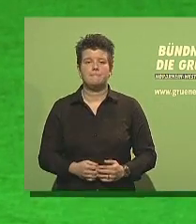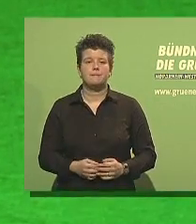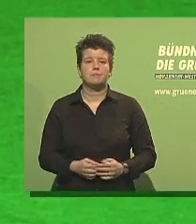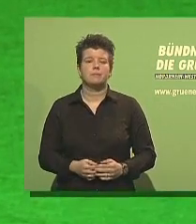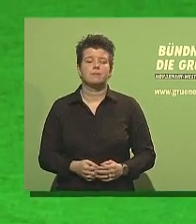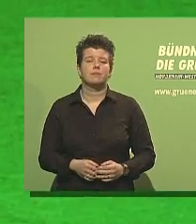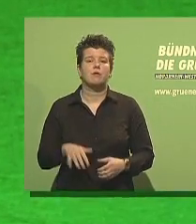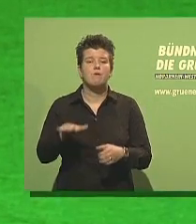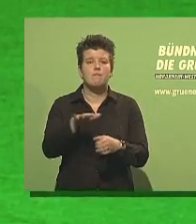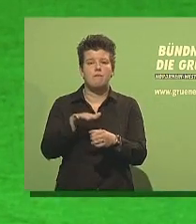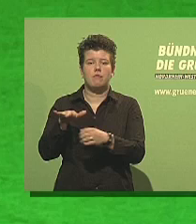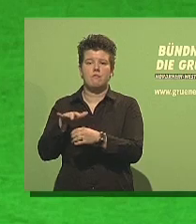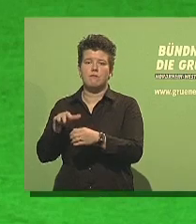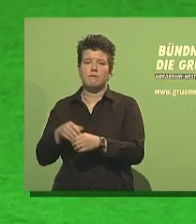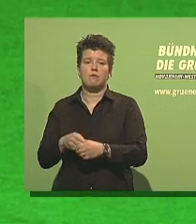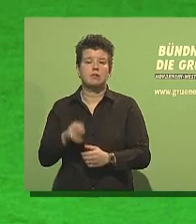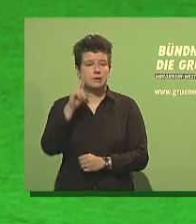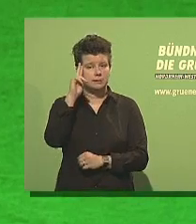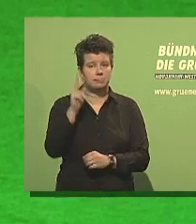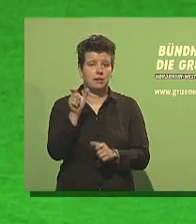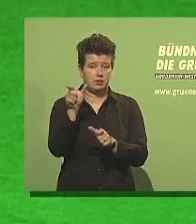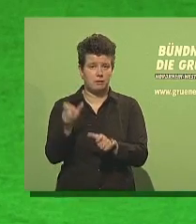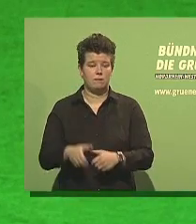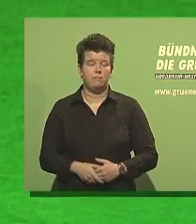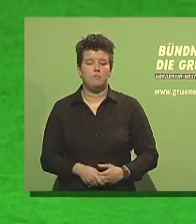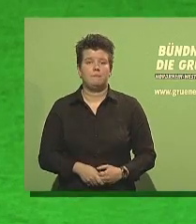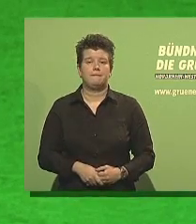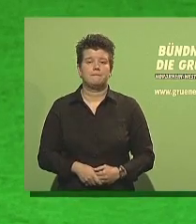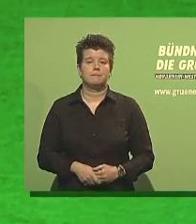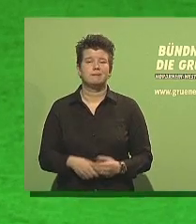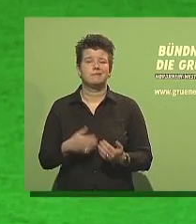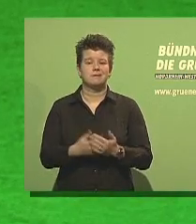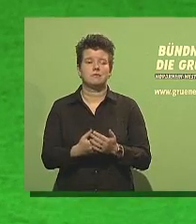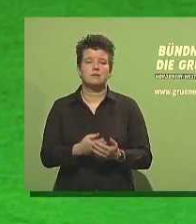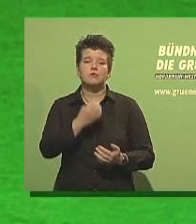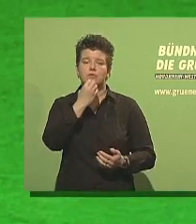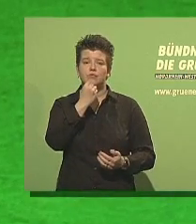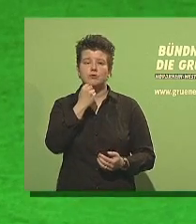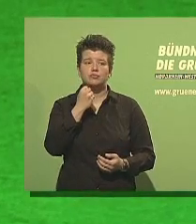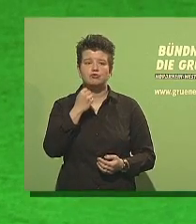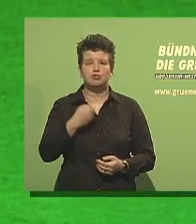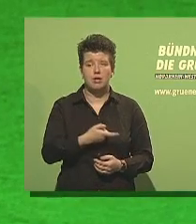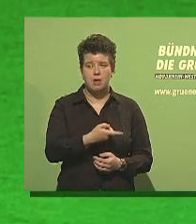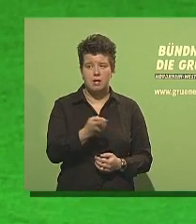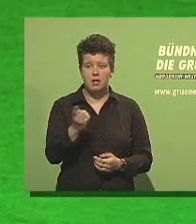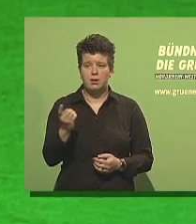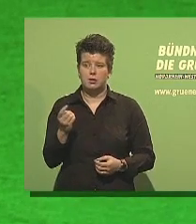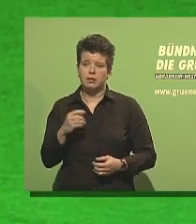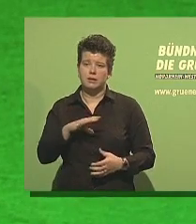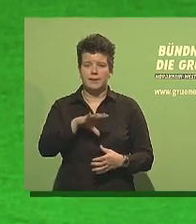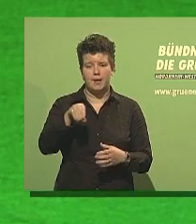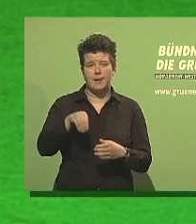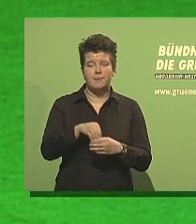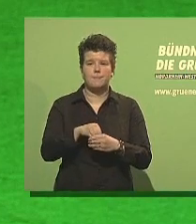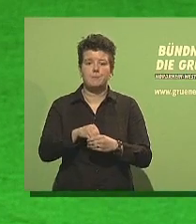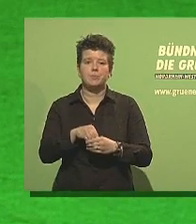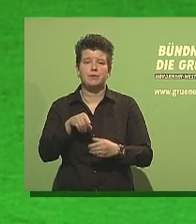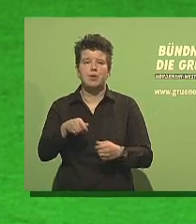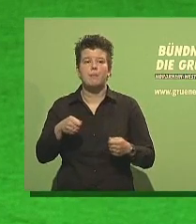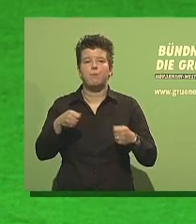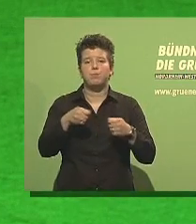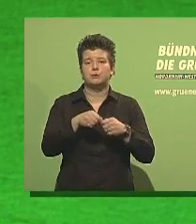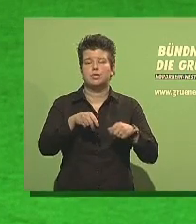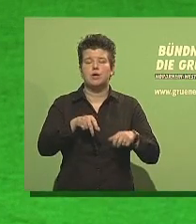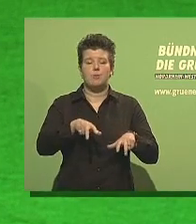des Planeten geachtet werden. Und dafür möchte ich mit euch als eure Entwicklungspolitikerin im Bundestag